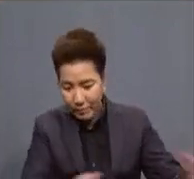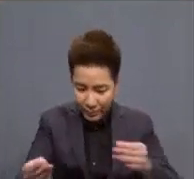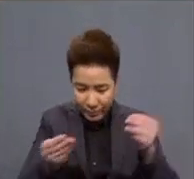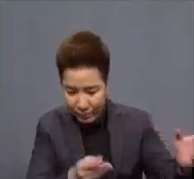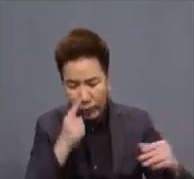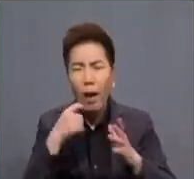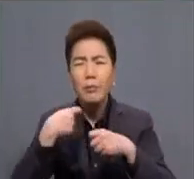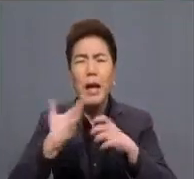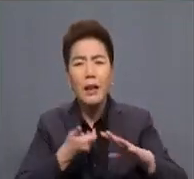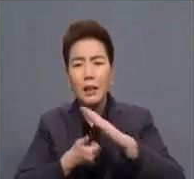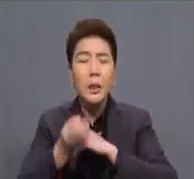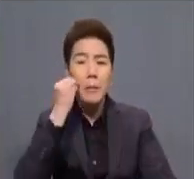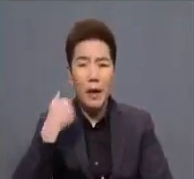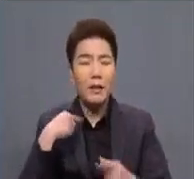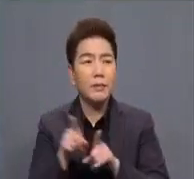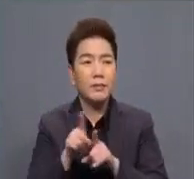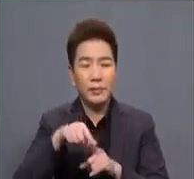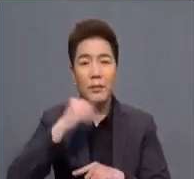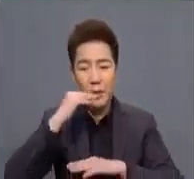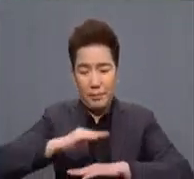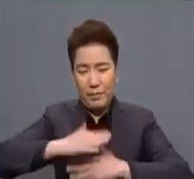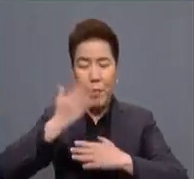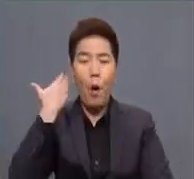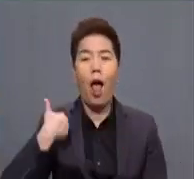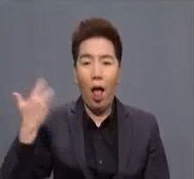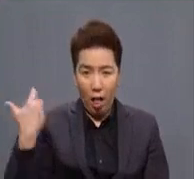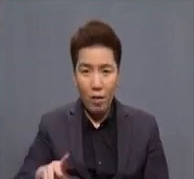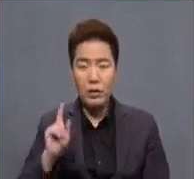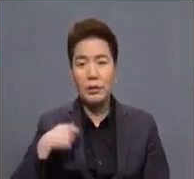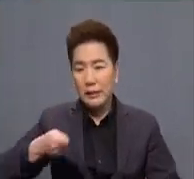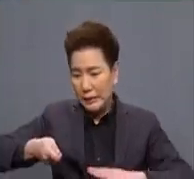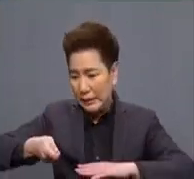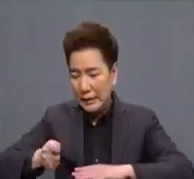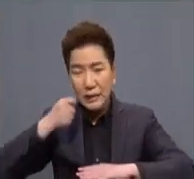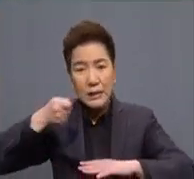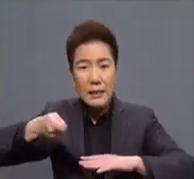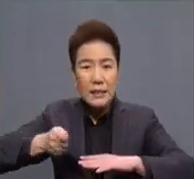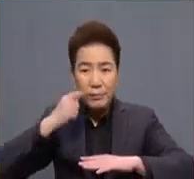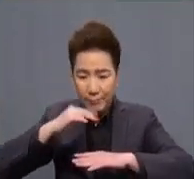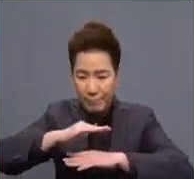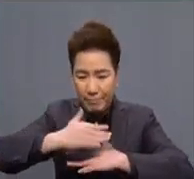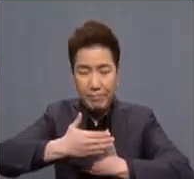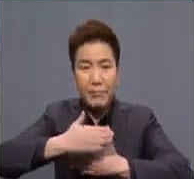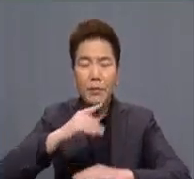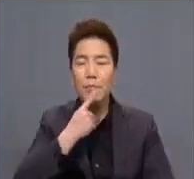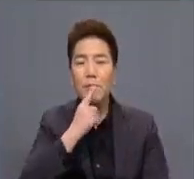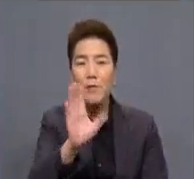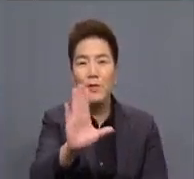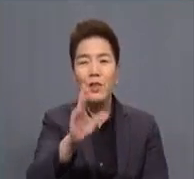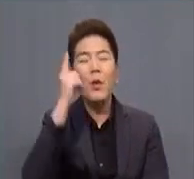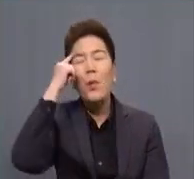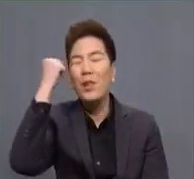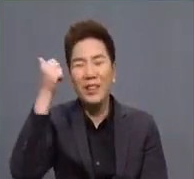ากบ้านผมก็โดนห้องบานเกล็ดมาเที่ยวนึงแล้ว เขาใช้ไขควงใช่ไหมงัดเลยนะ ใช่ไหมอย่าไปบอกสิไม่ใช้อะไร เ